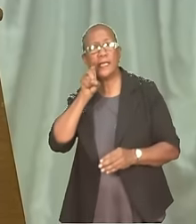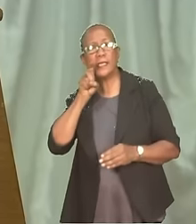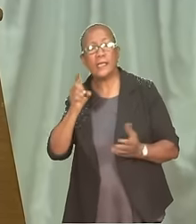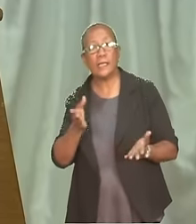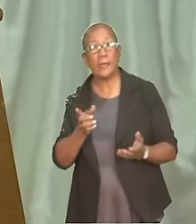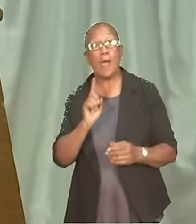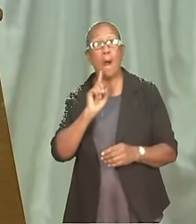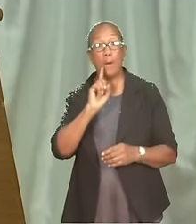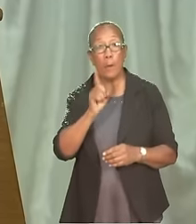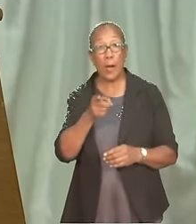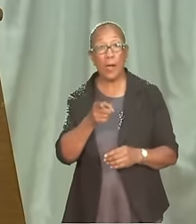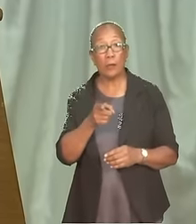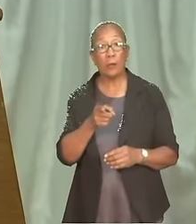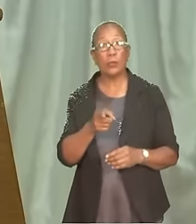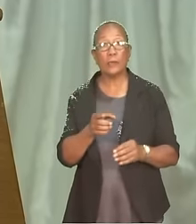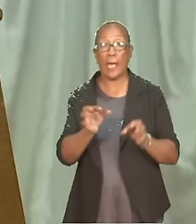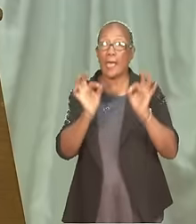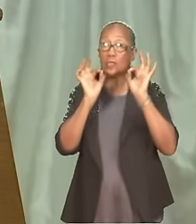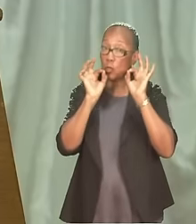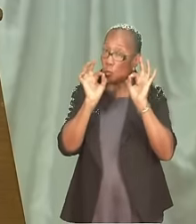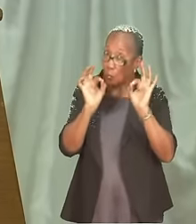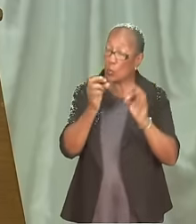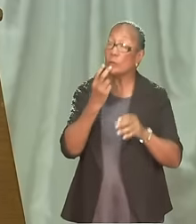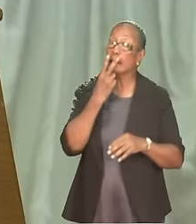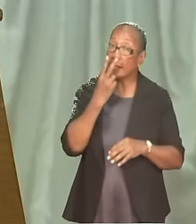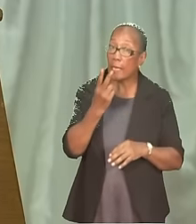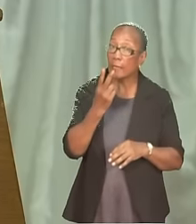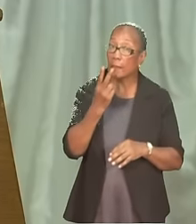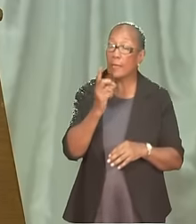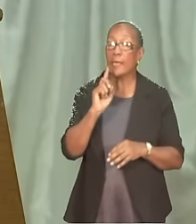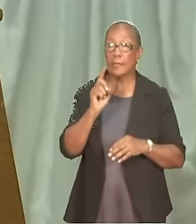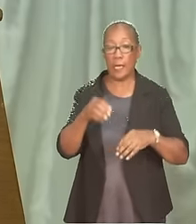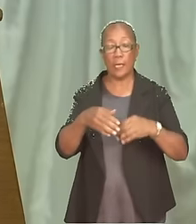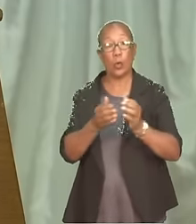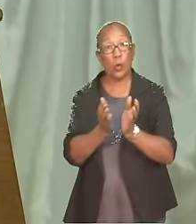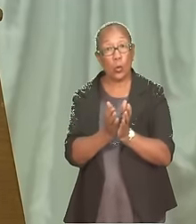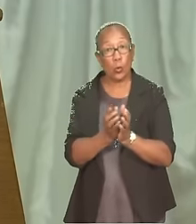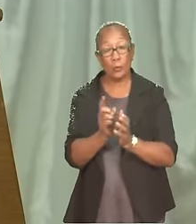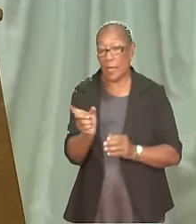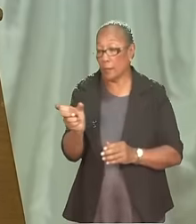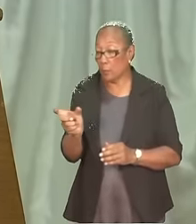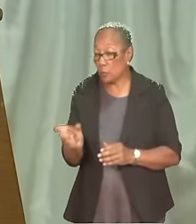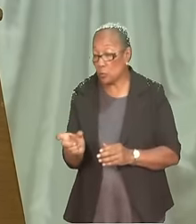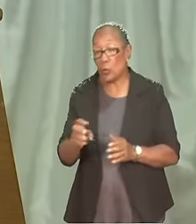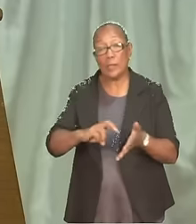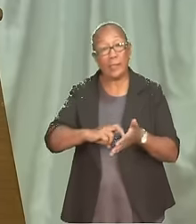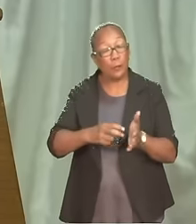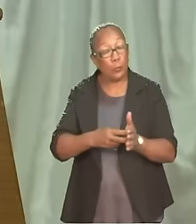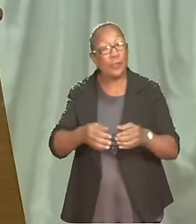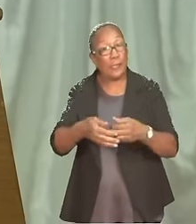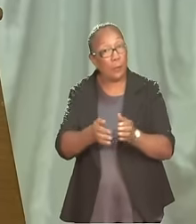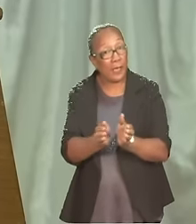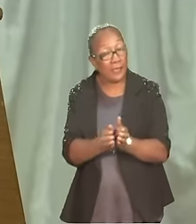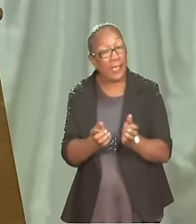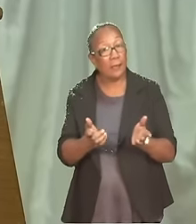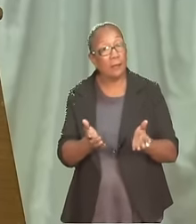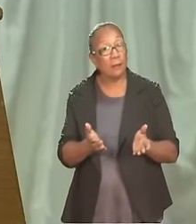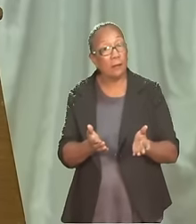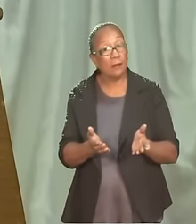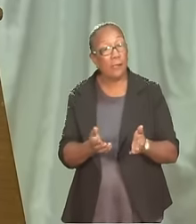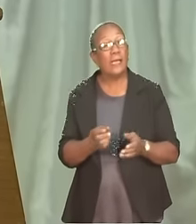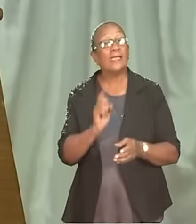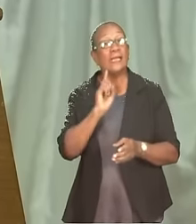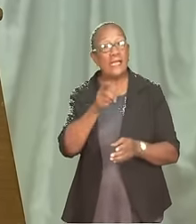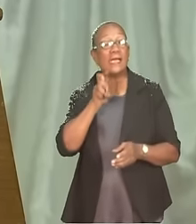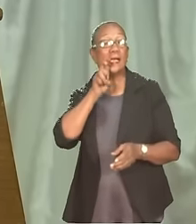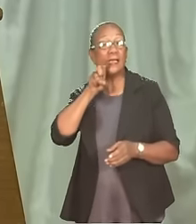Maar we moeten wel heel serieus kijken naar die groepen, naar die personen en die politieke partijen die kritiek